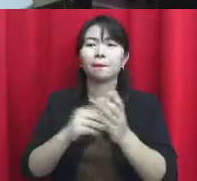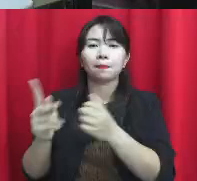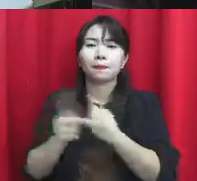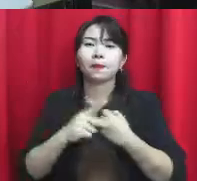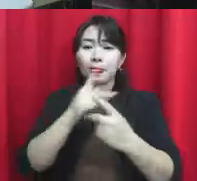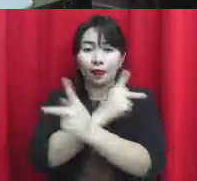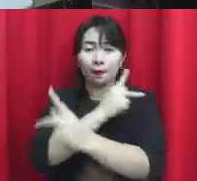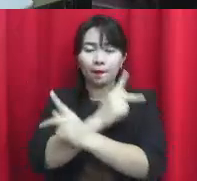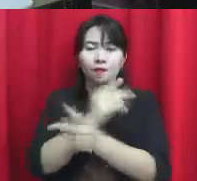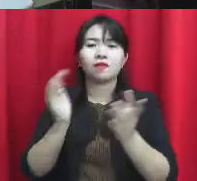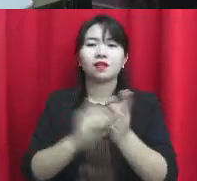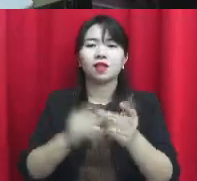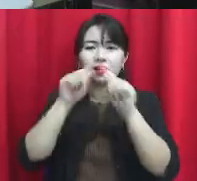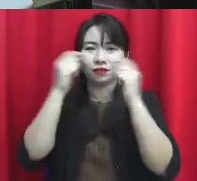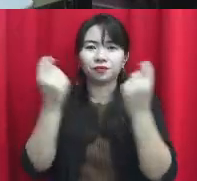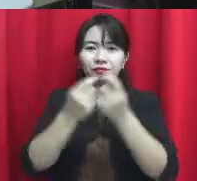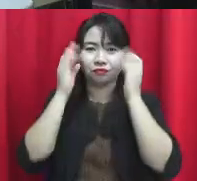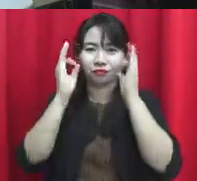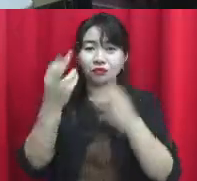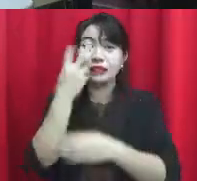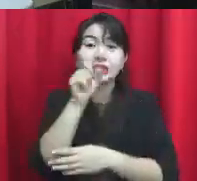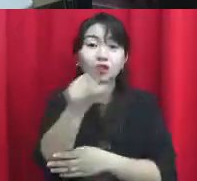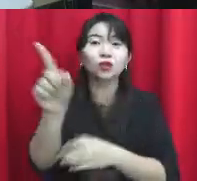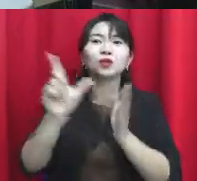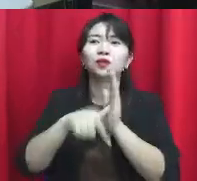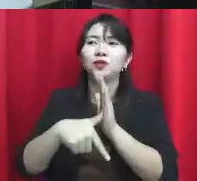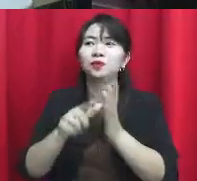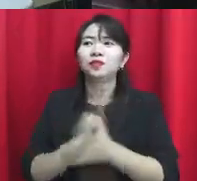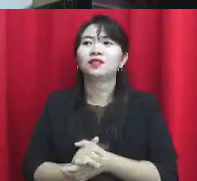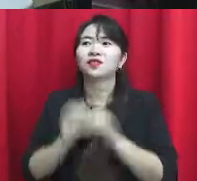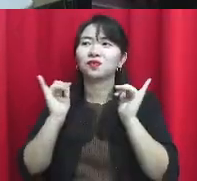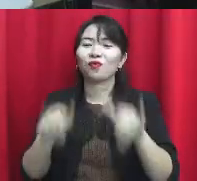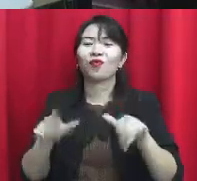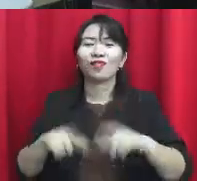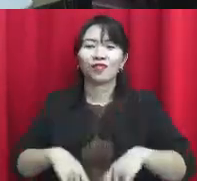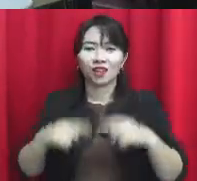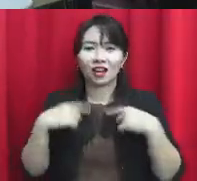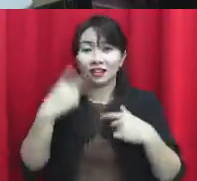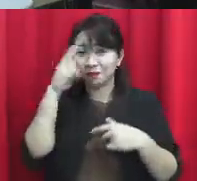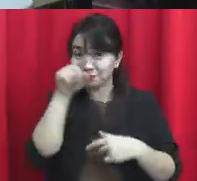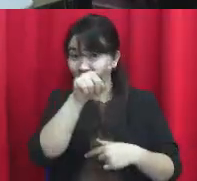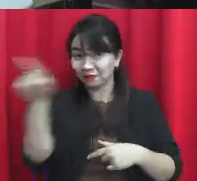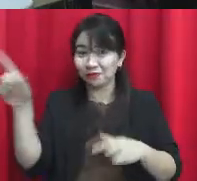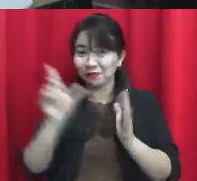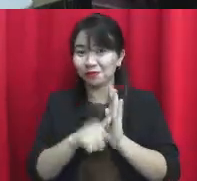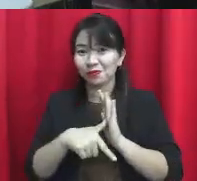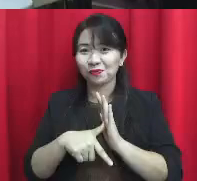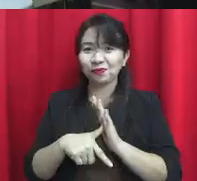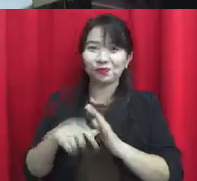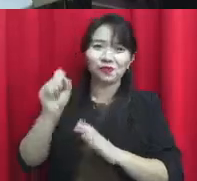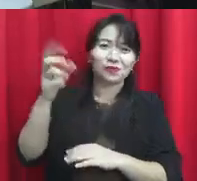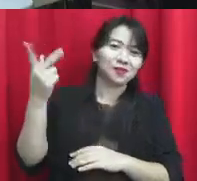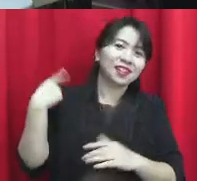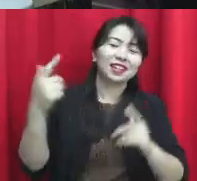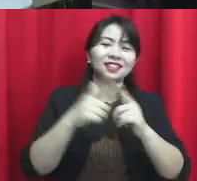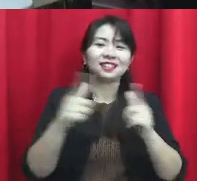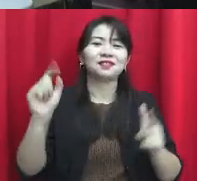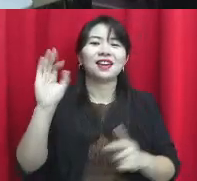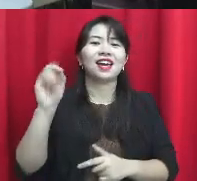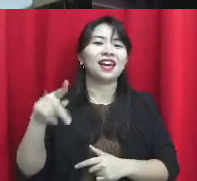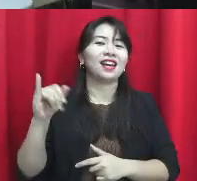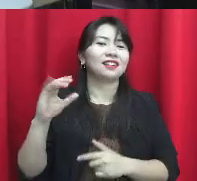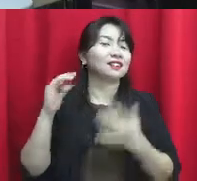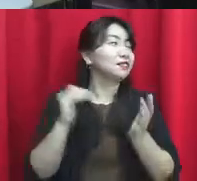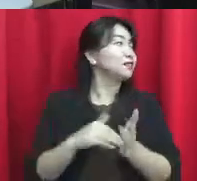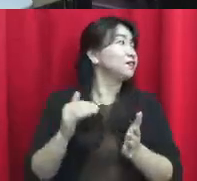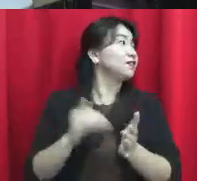kapatid Al right again team Focus see you mamaya sa programa natin staying Alive alr kita-kita tayo diyan Maganda rin ang mga pag-uusapan po natin diyan All right